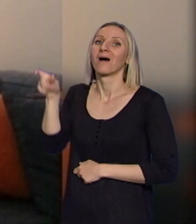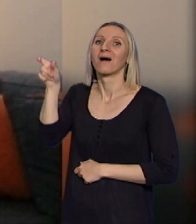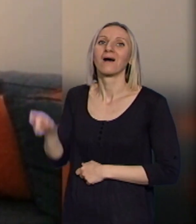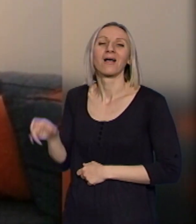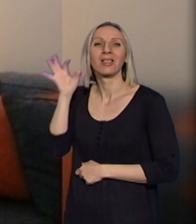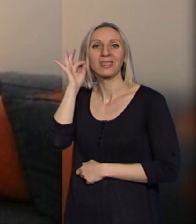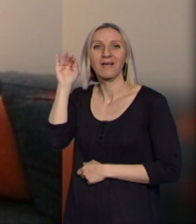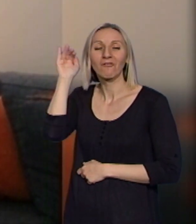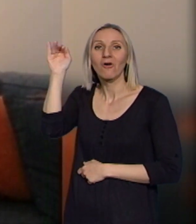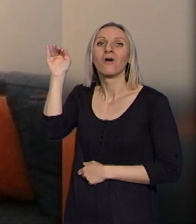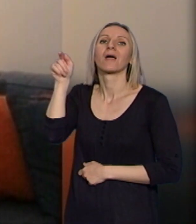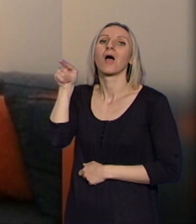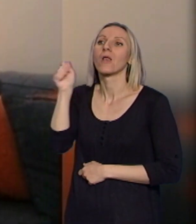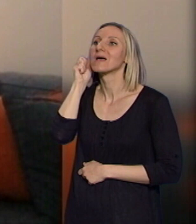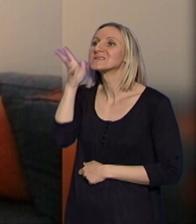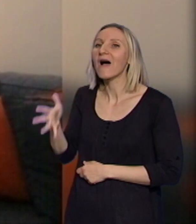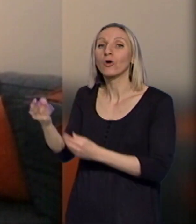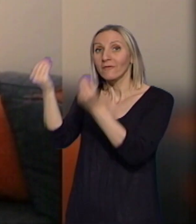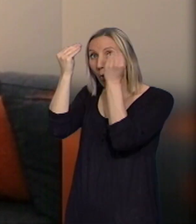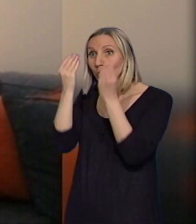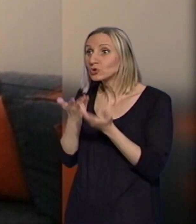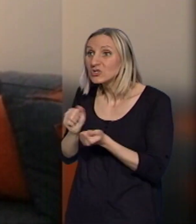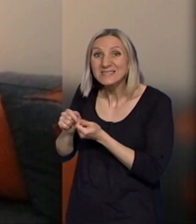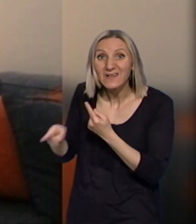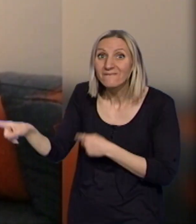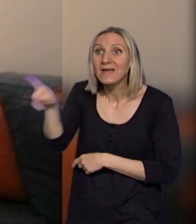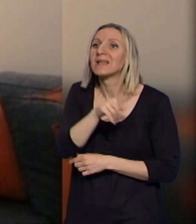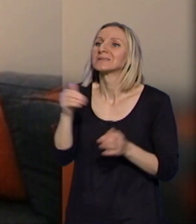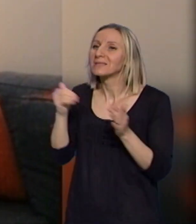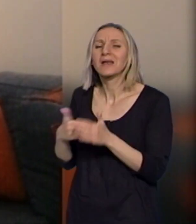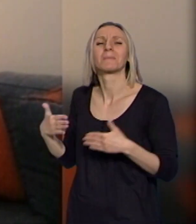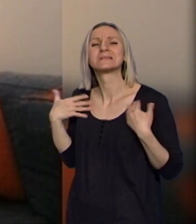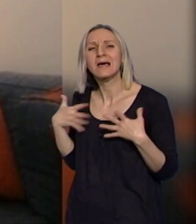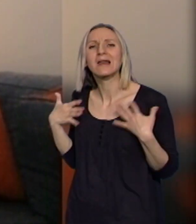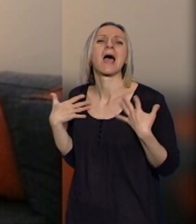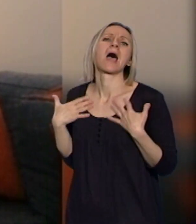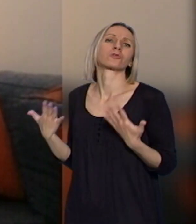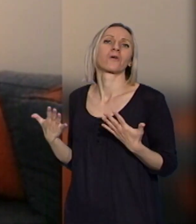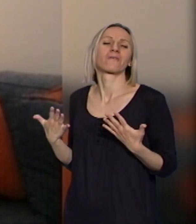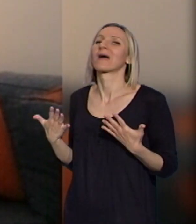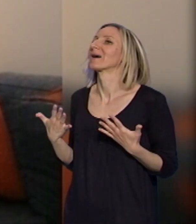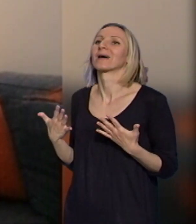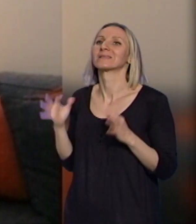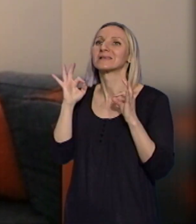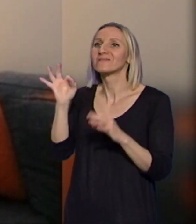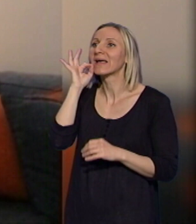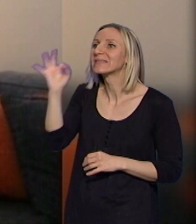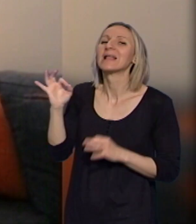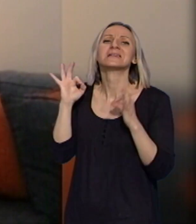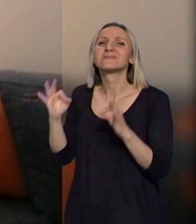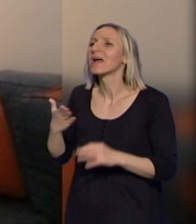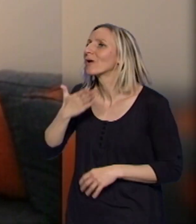nas svakodnevno uči da se treba radovati svakome danu, svakom